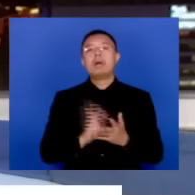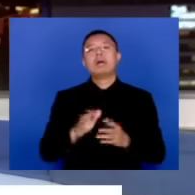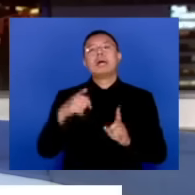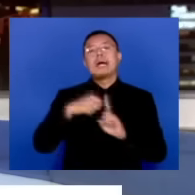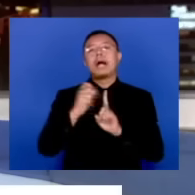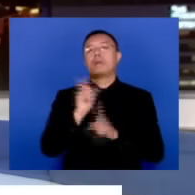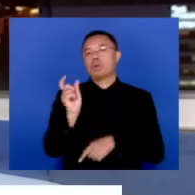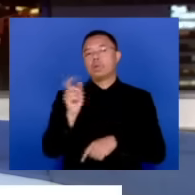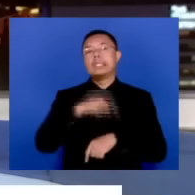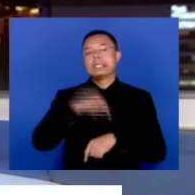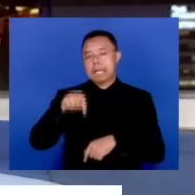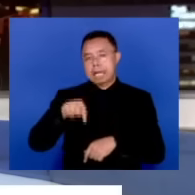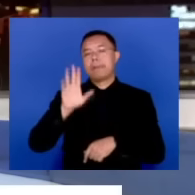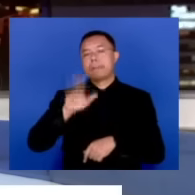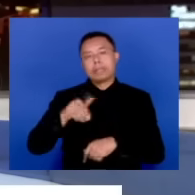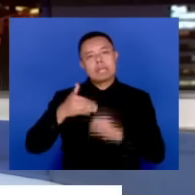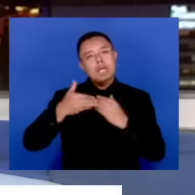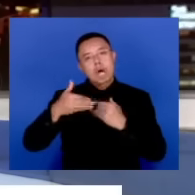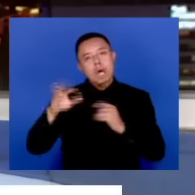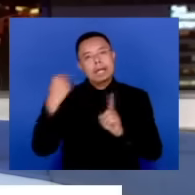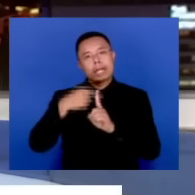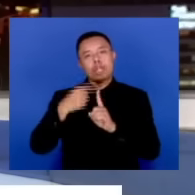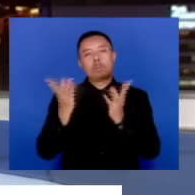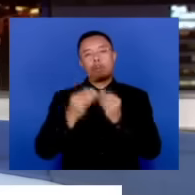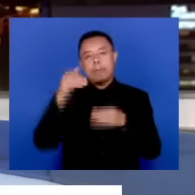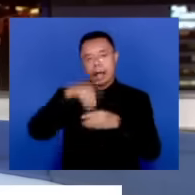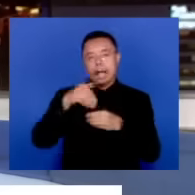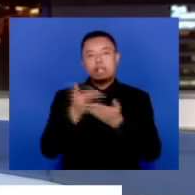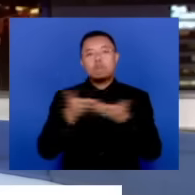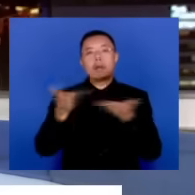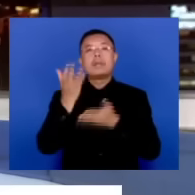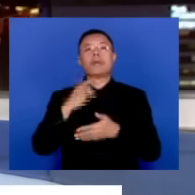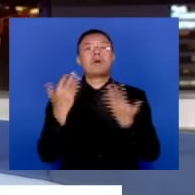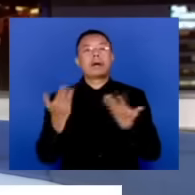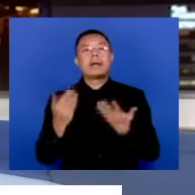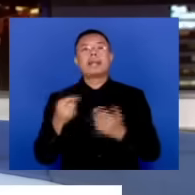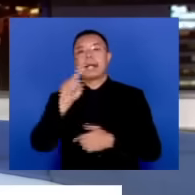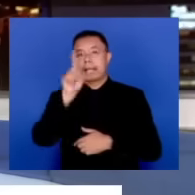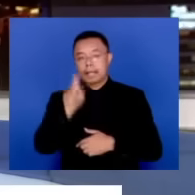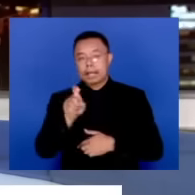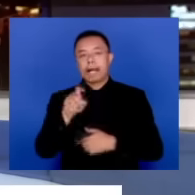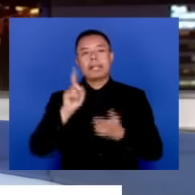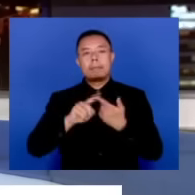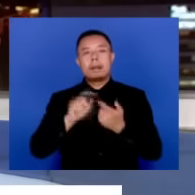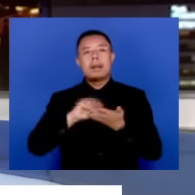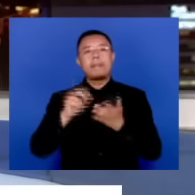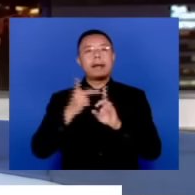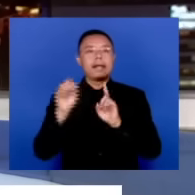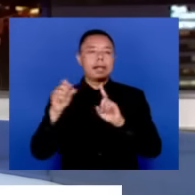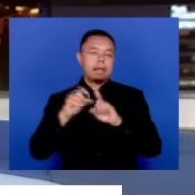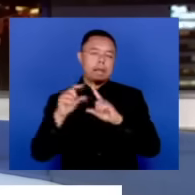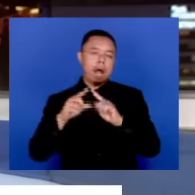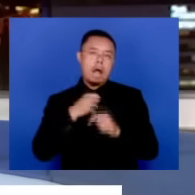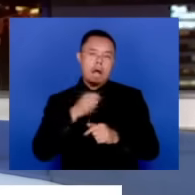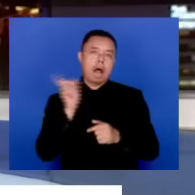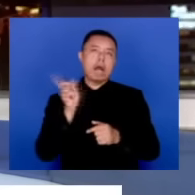Komisi Pemilihan Umum hingga saat ini masih melakukan penghitungan suara. Bagaimana kondisi terkininya? Saat ini kita tanyakan kepada rekan Hilda Ramadanti langsung